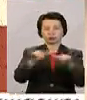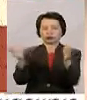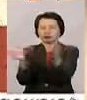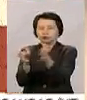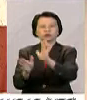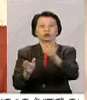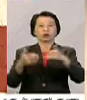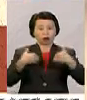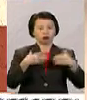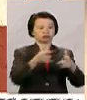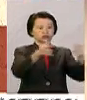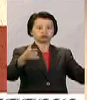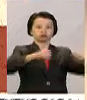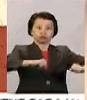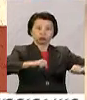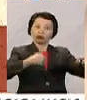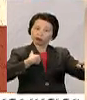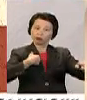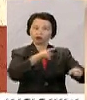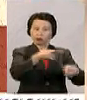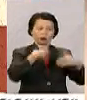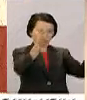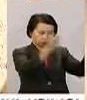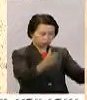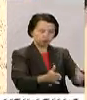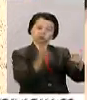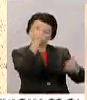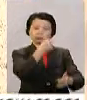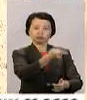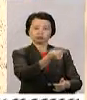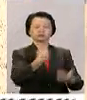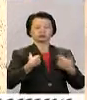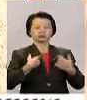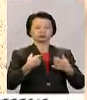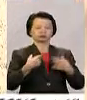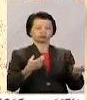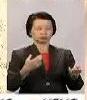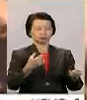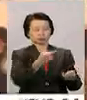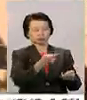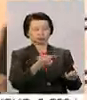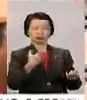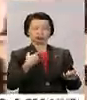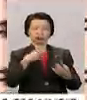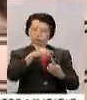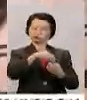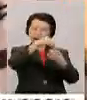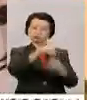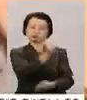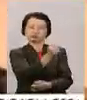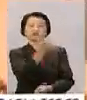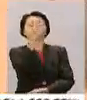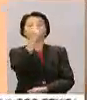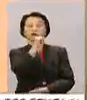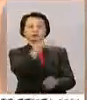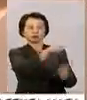Kan ada bersaiz besar. Mereka juga mempunyai potongan badan yang cantik. Mereka juga ada keistimewaan tersendiri. Kenapa tidak